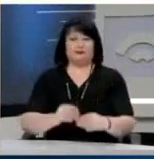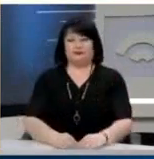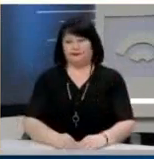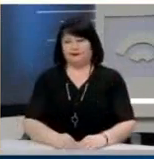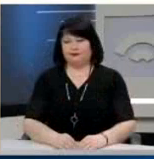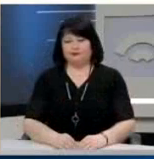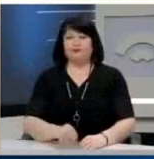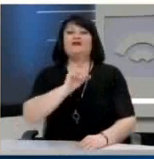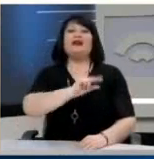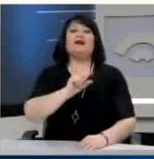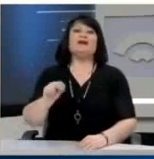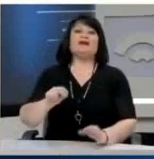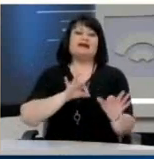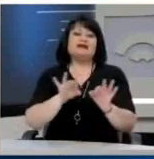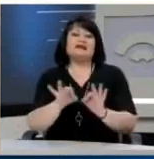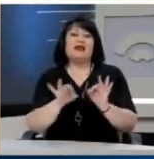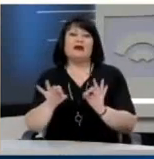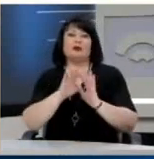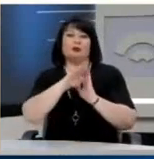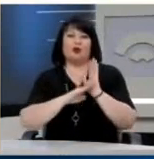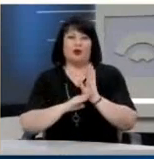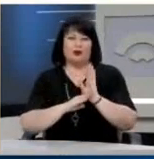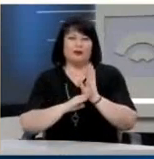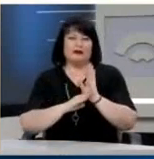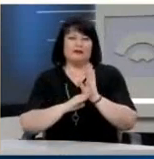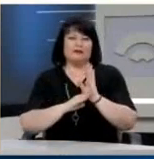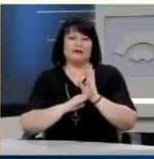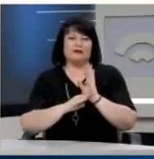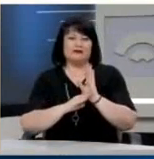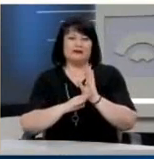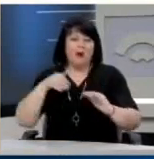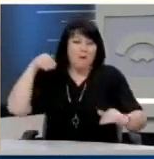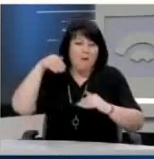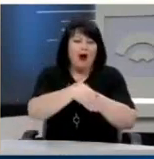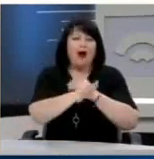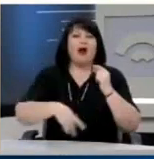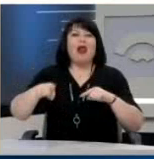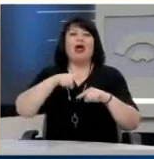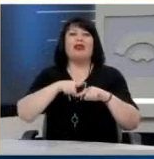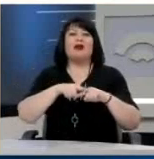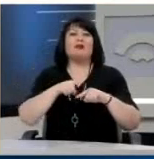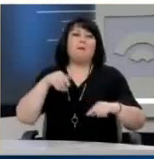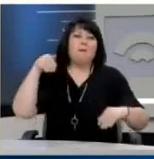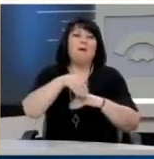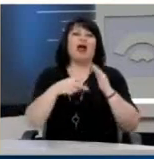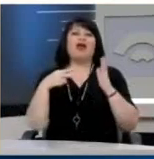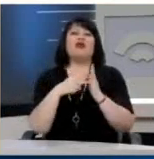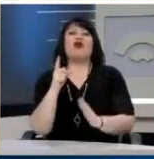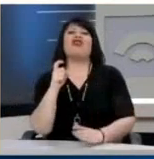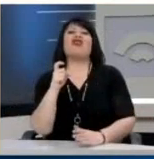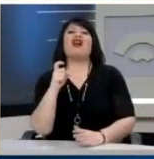Είναι το ίδιο ακριβώς σχέδιο με αυτό που έριξε τη χώρα στα βράχια το